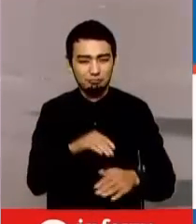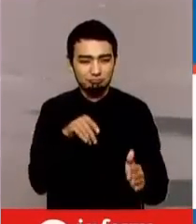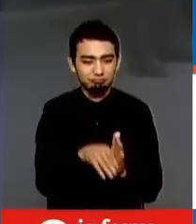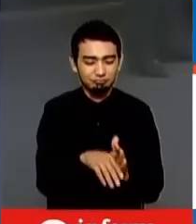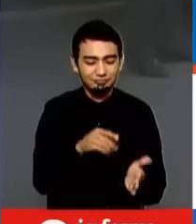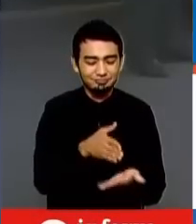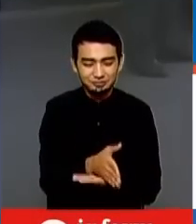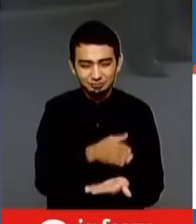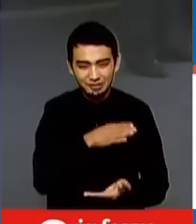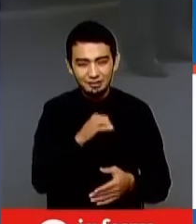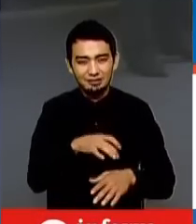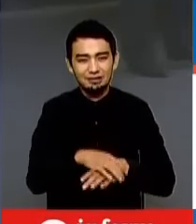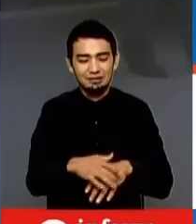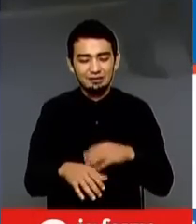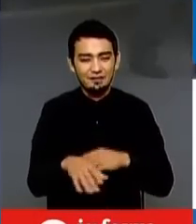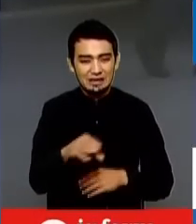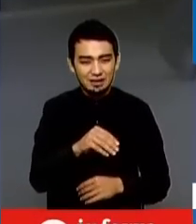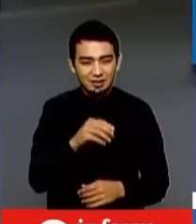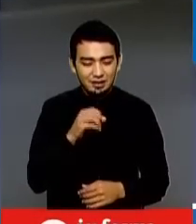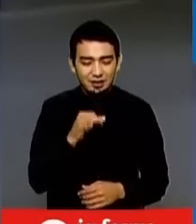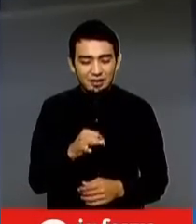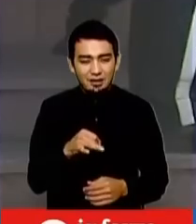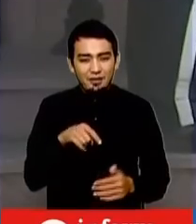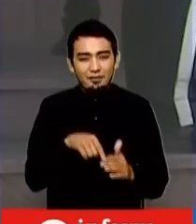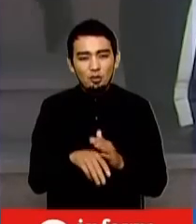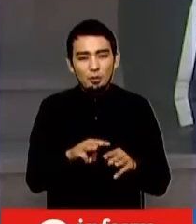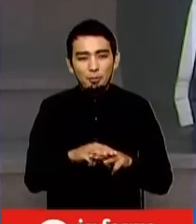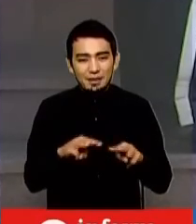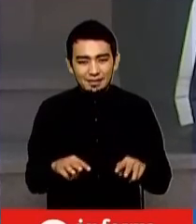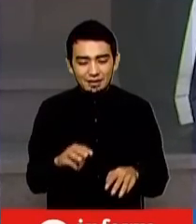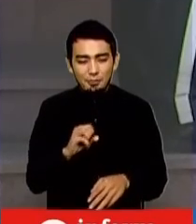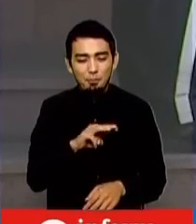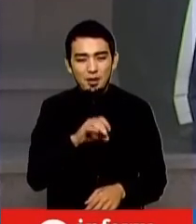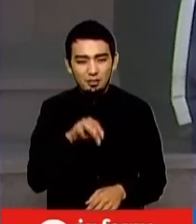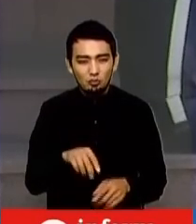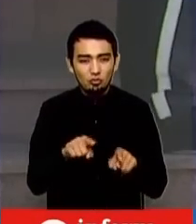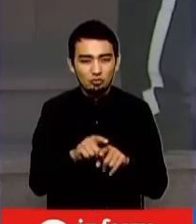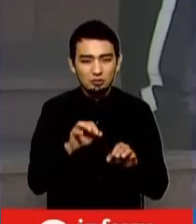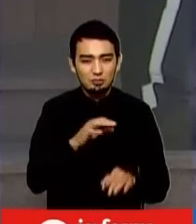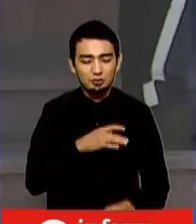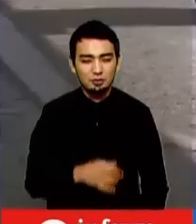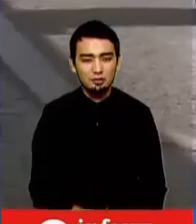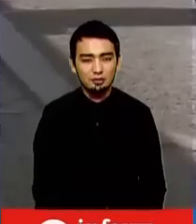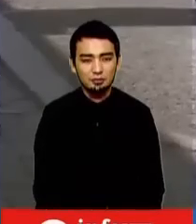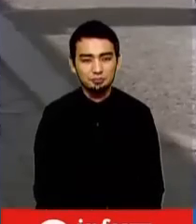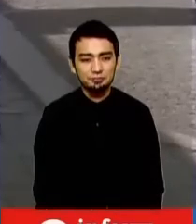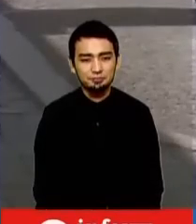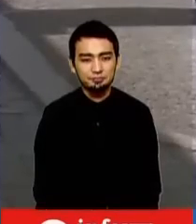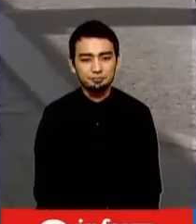сотрудников финучреждения вел уже экс-министр внутренних дел Марат Ахмеджанов.